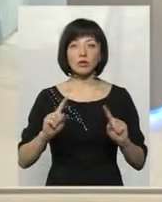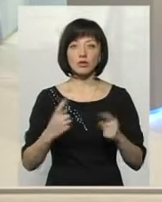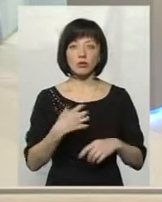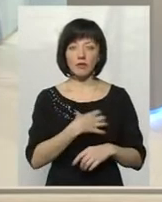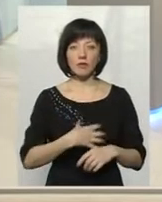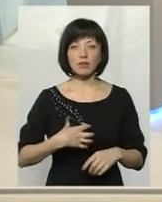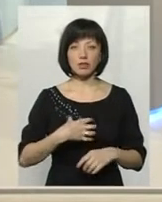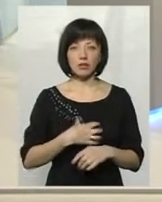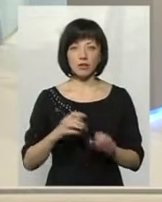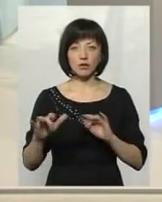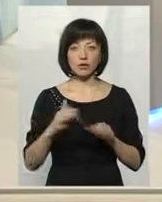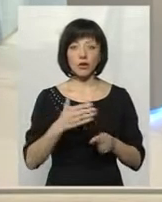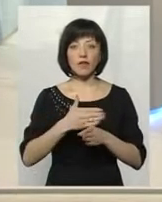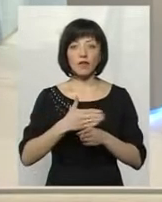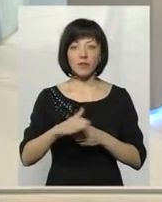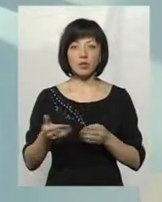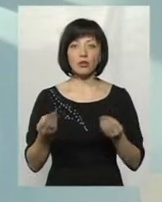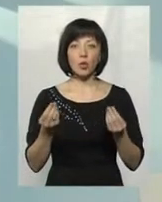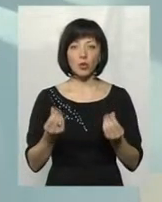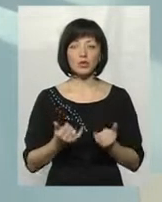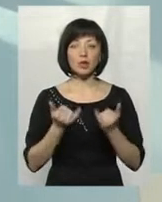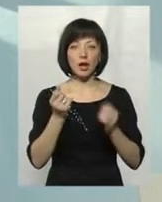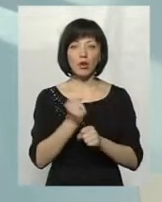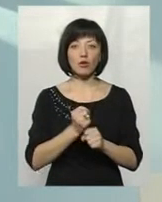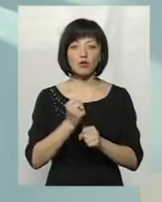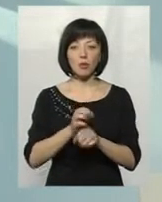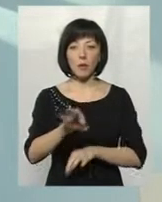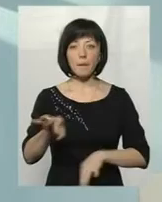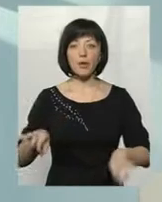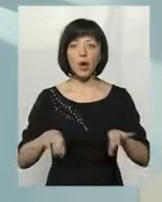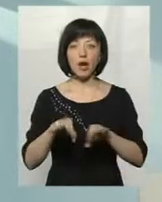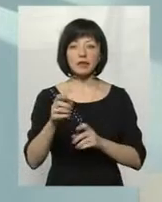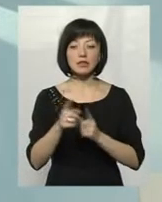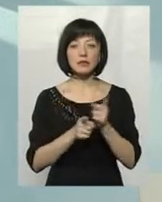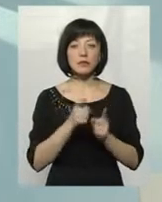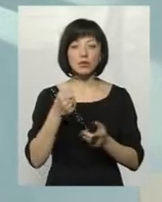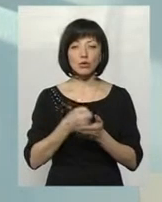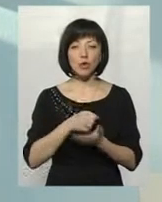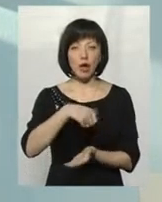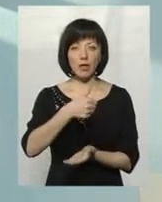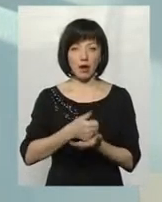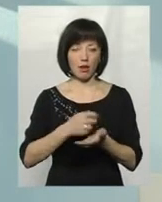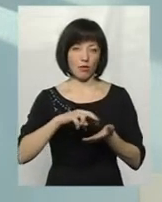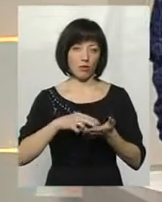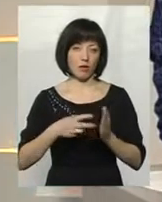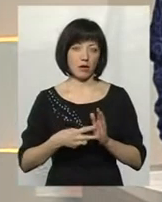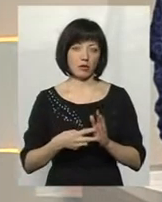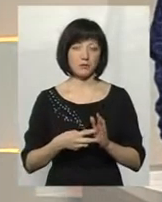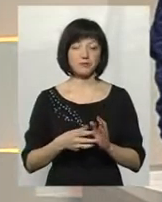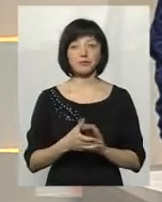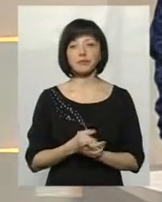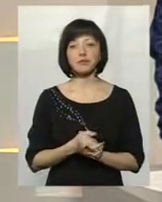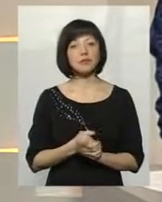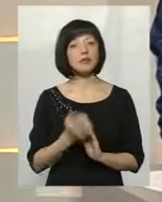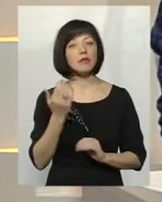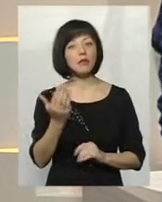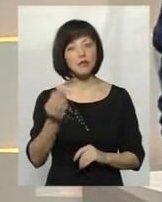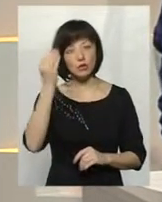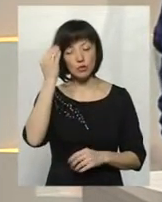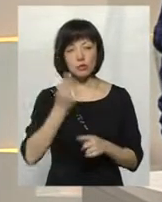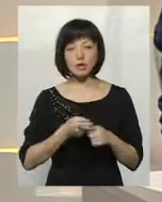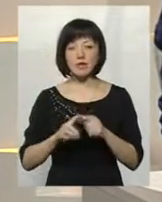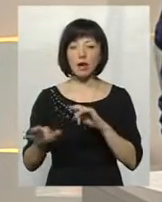для міста крок, виділивши кошти для розробки проєкту змін до генерального плану. Пане Андрію, на вашу думку, ці кроки – це